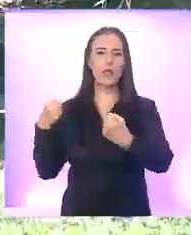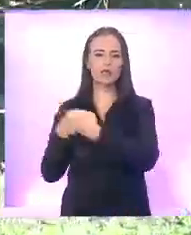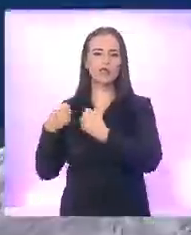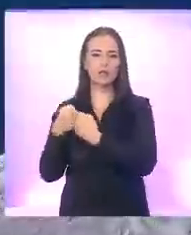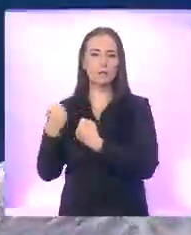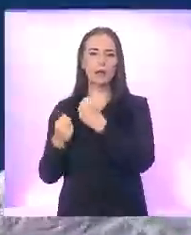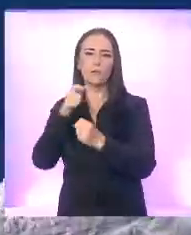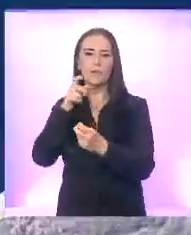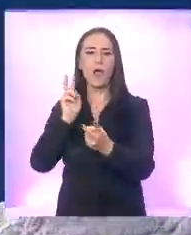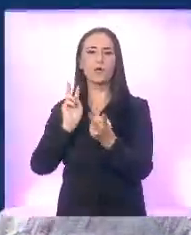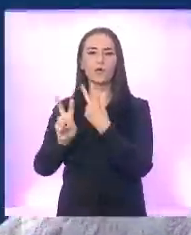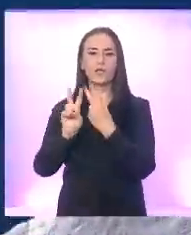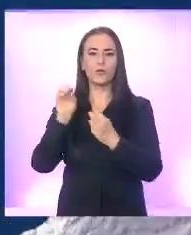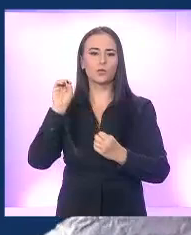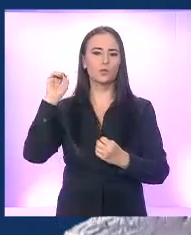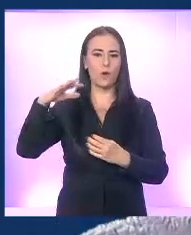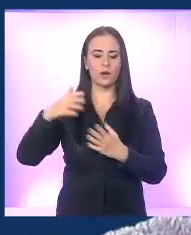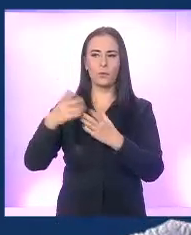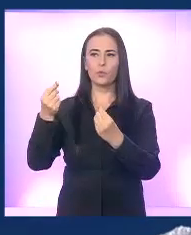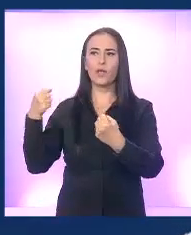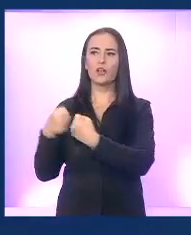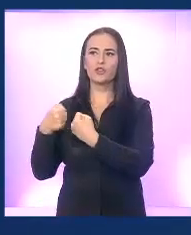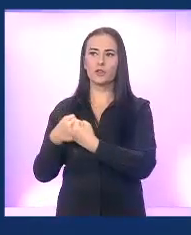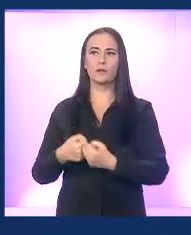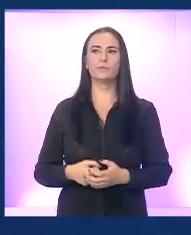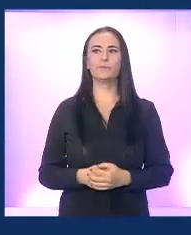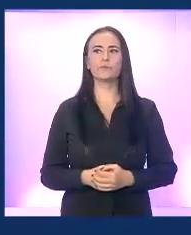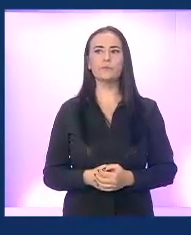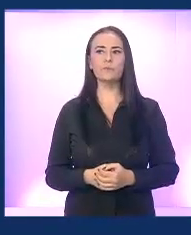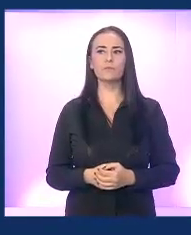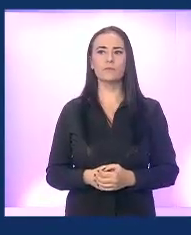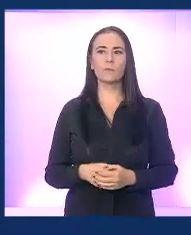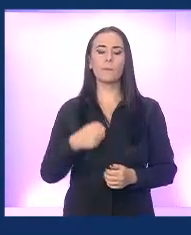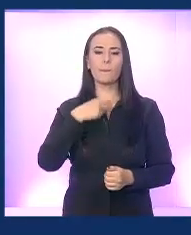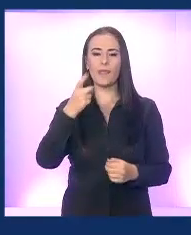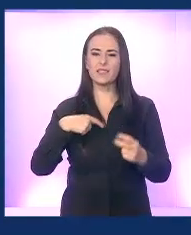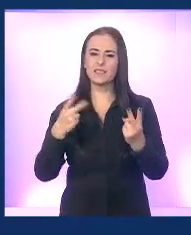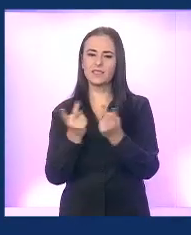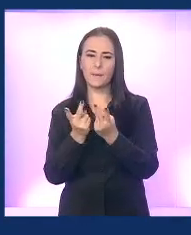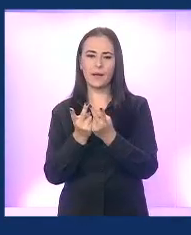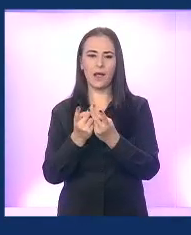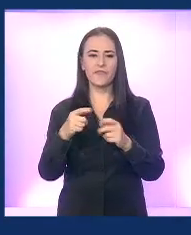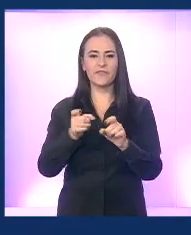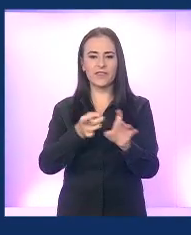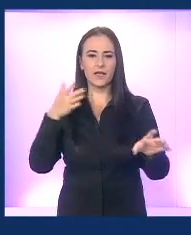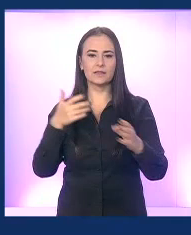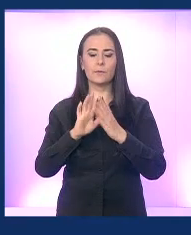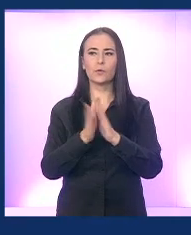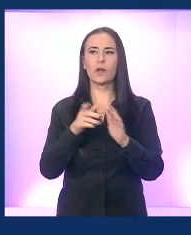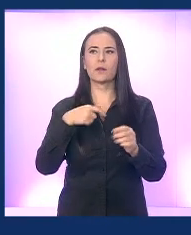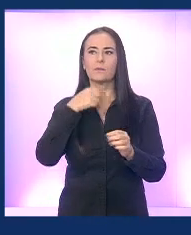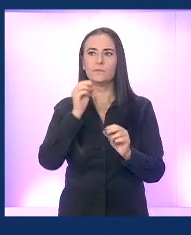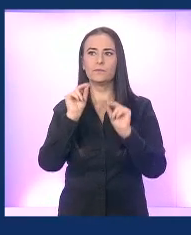de pe Autostrada Soarelui în timpul sezonului estival, pentru că se întâmplă cam unul pe weekend. De asemenea, evităm depozitele de pe DN1